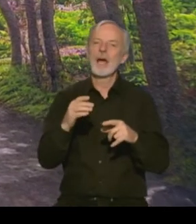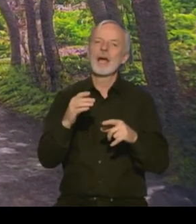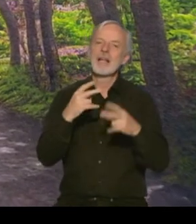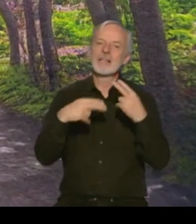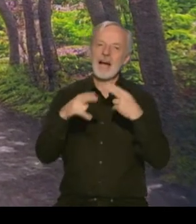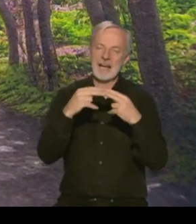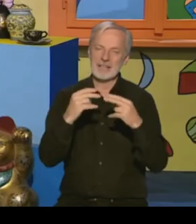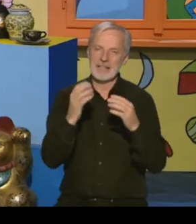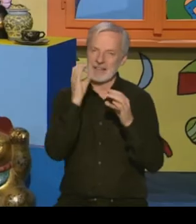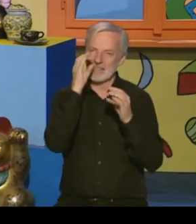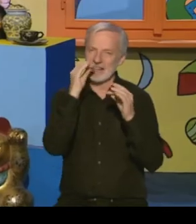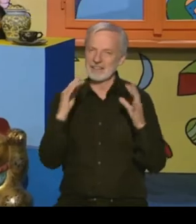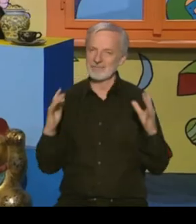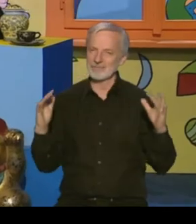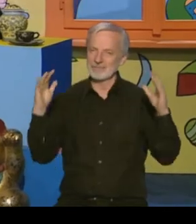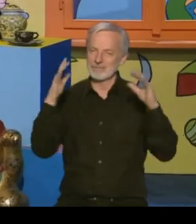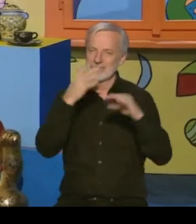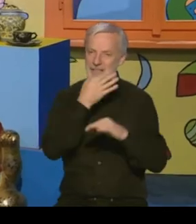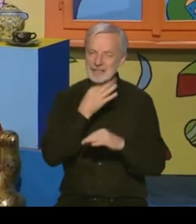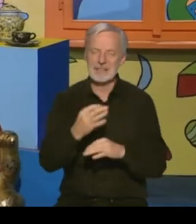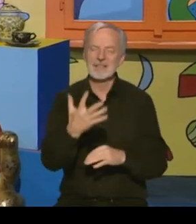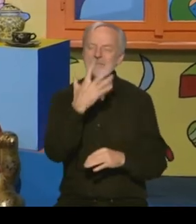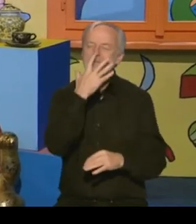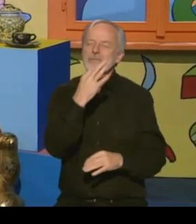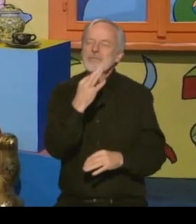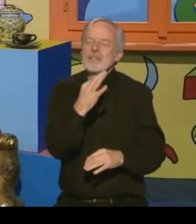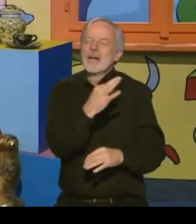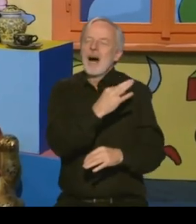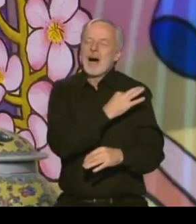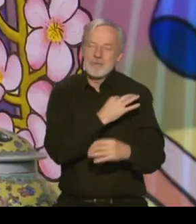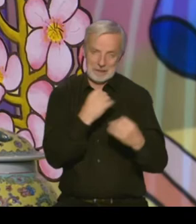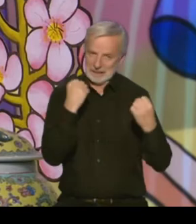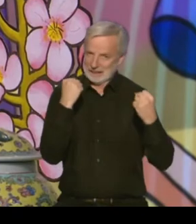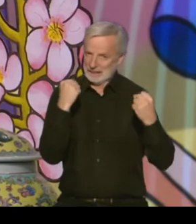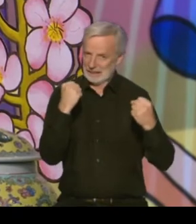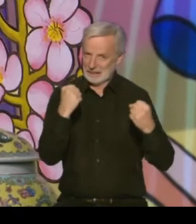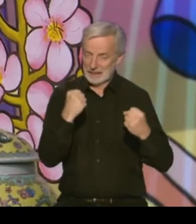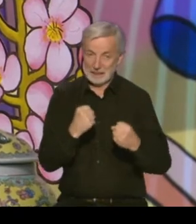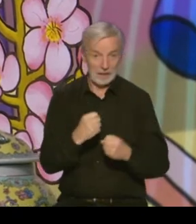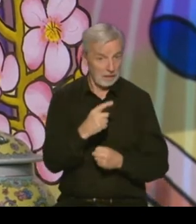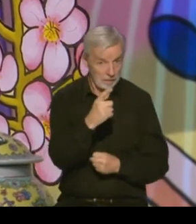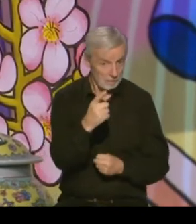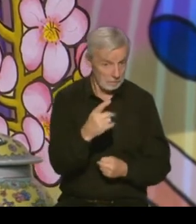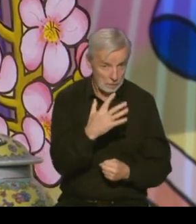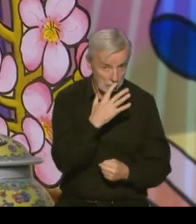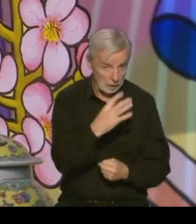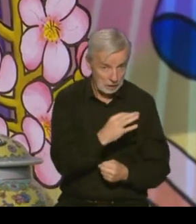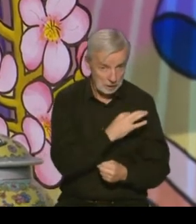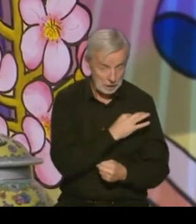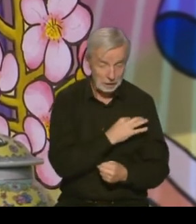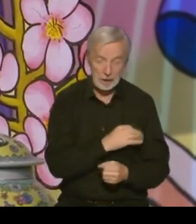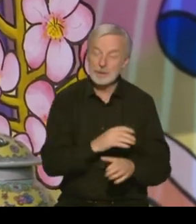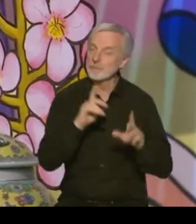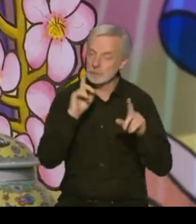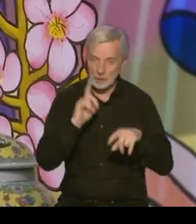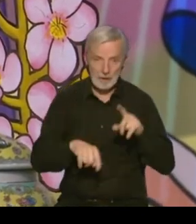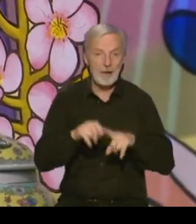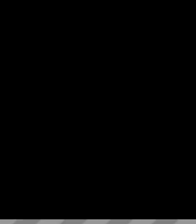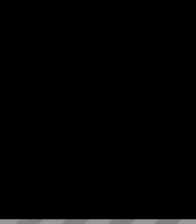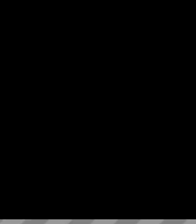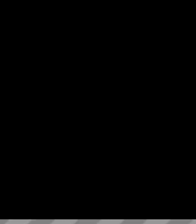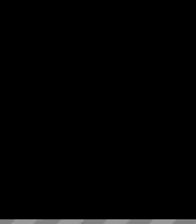typické. A jak voní. Cítíte to, školkáčci? Necítíte? Ale pohádku teď